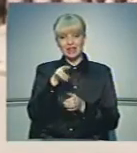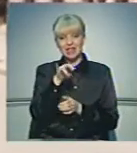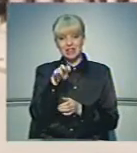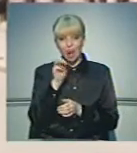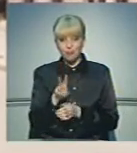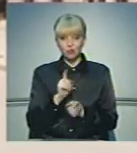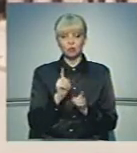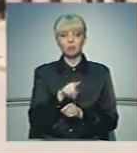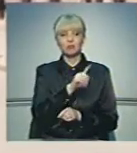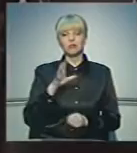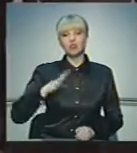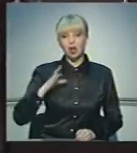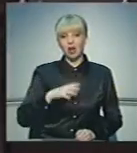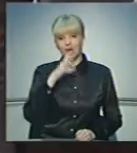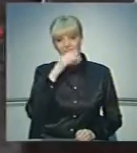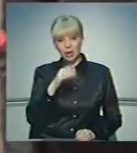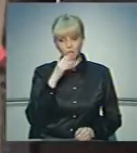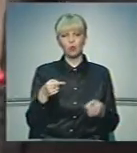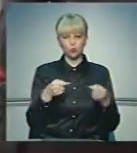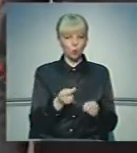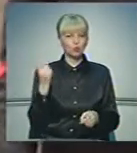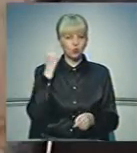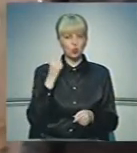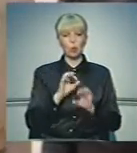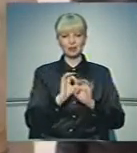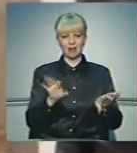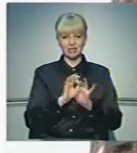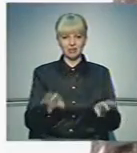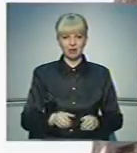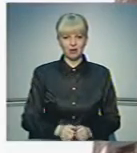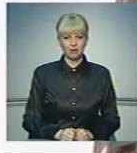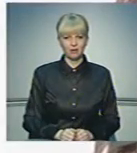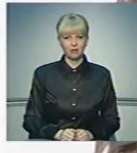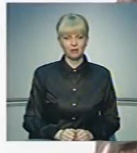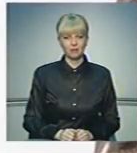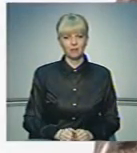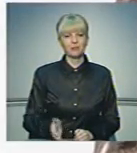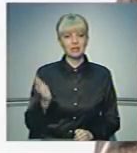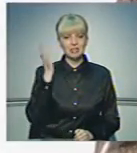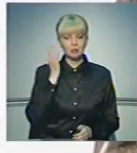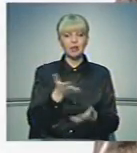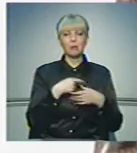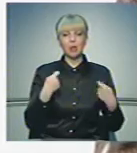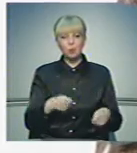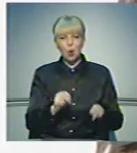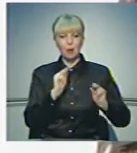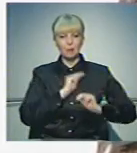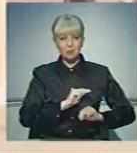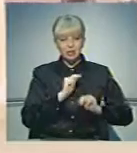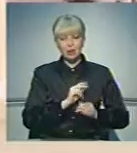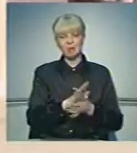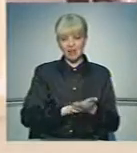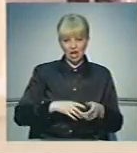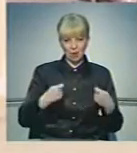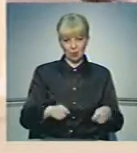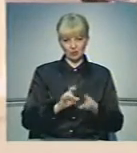Це для того, аби ті, хто чекає на маршрутку, точно чули трансляцію. Спите, ми продаємо. Працюєте, ми далі продаємо.